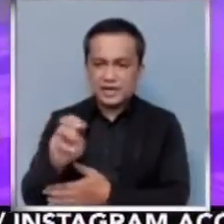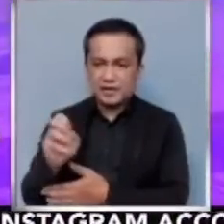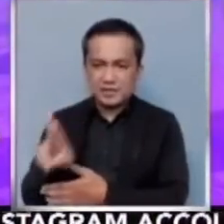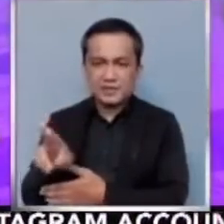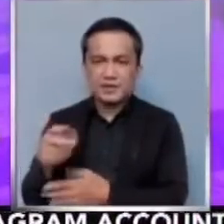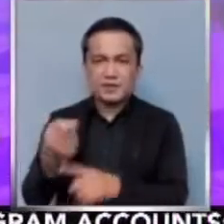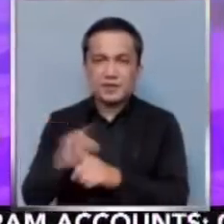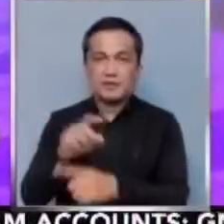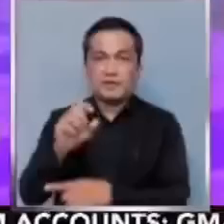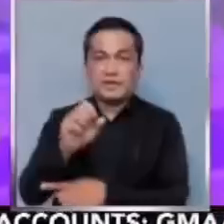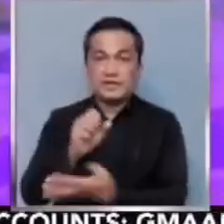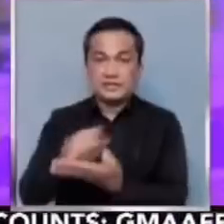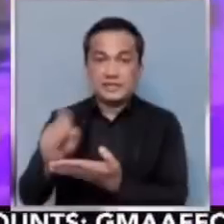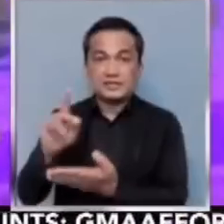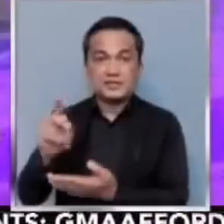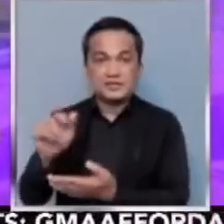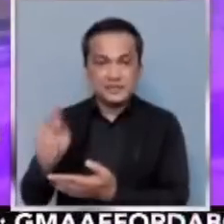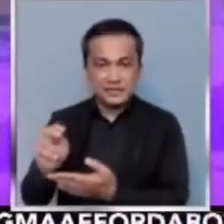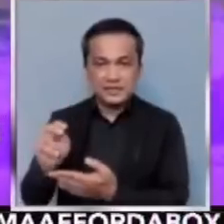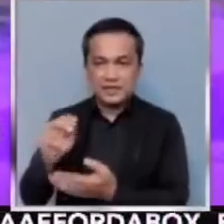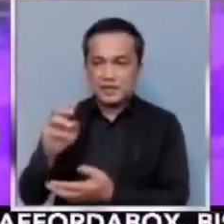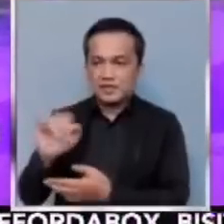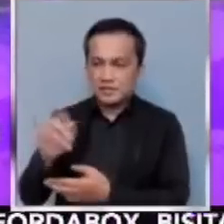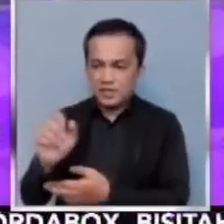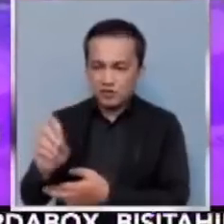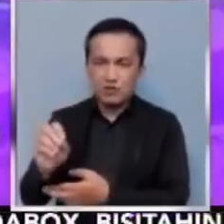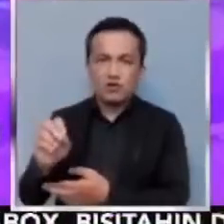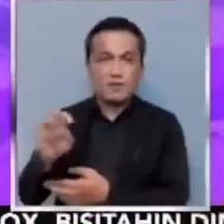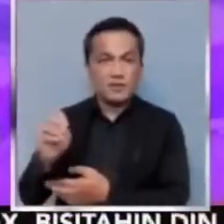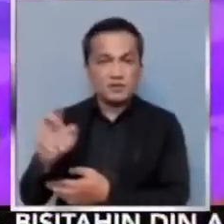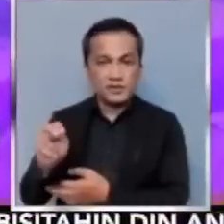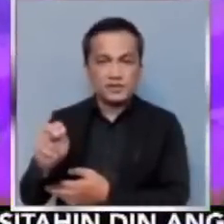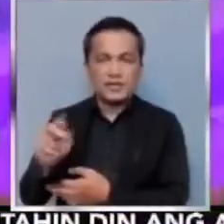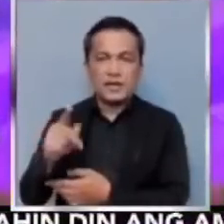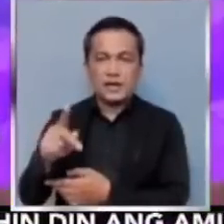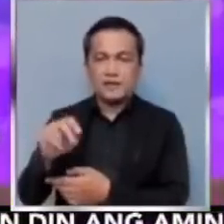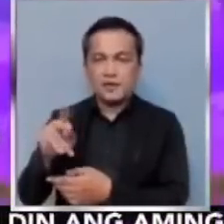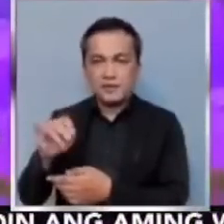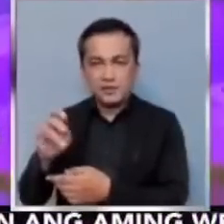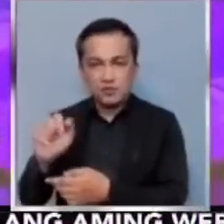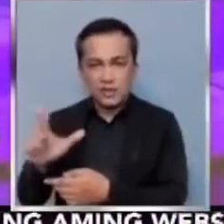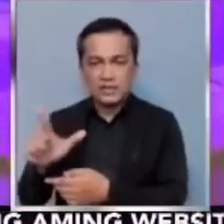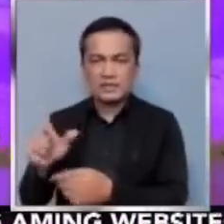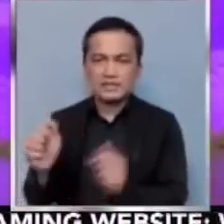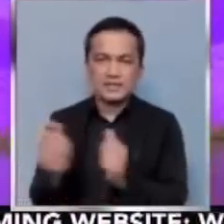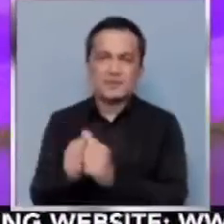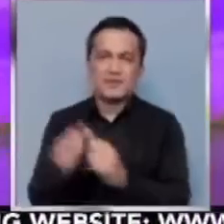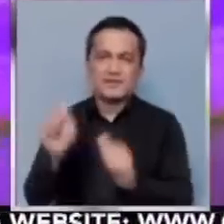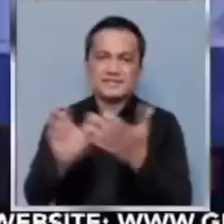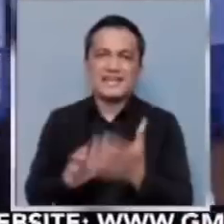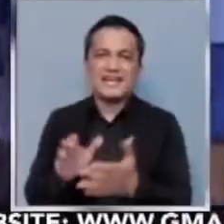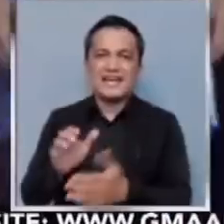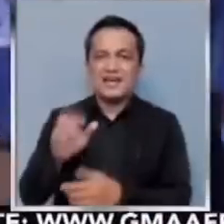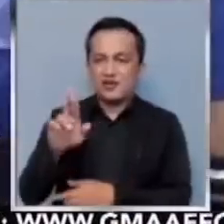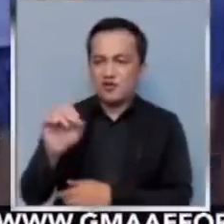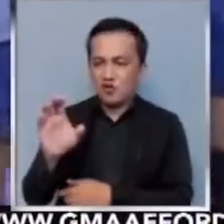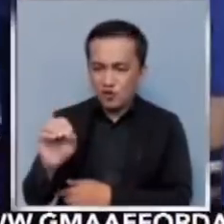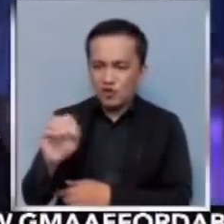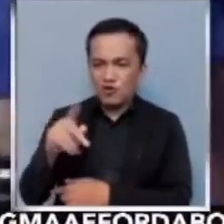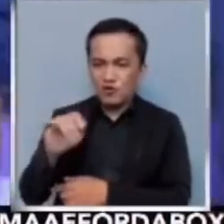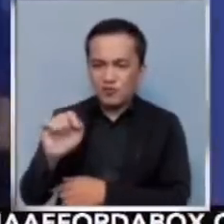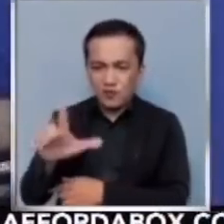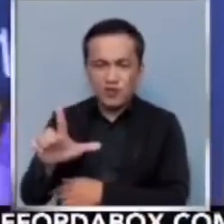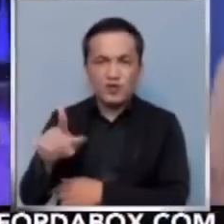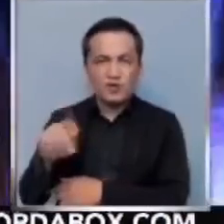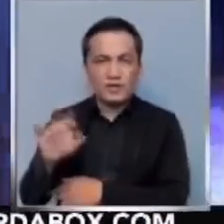Stags, Kim Aurin at Jello Razon ng Perpetual Altas, kasama ang mga Kapuso na sina Rocco Nacino, Paul Salas, Gil Cuerva, Pancho Magno,